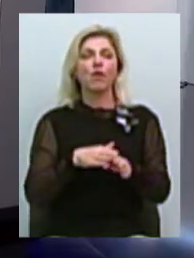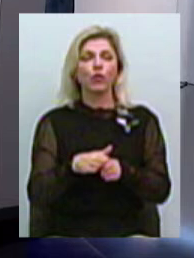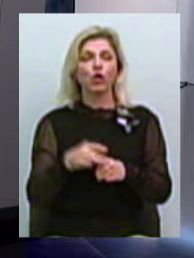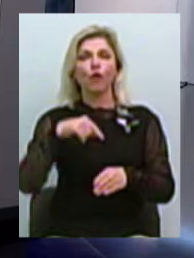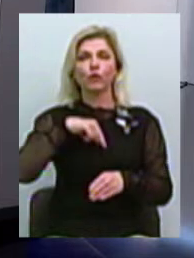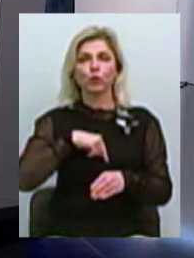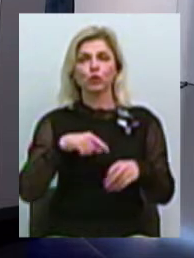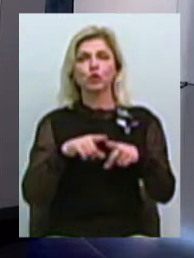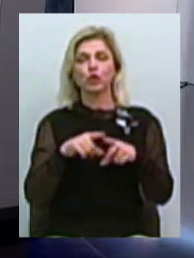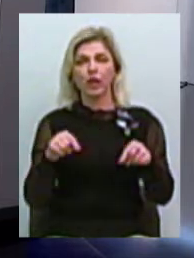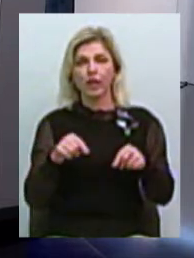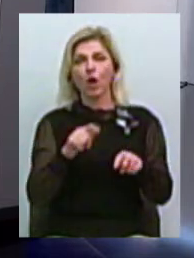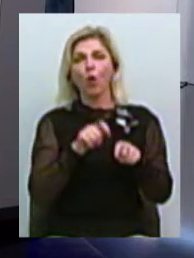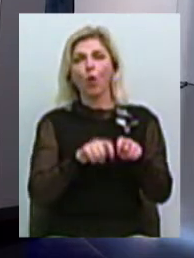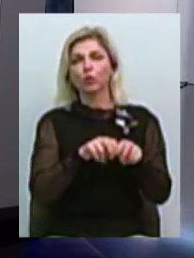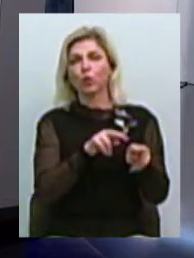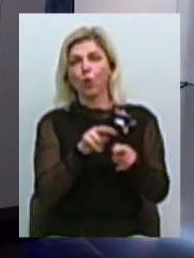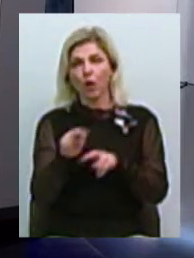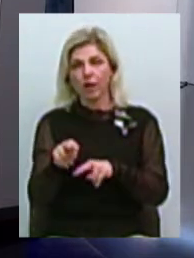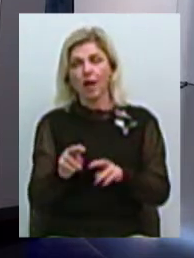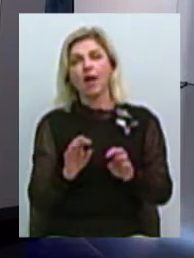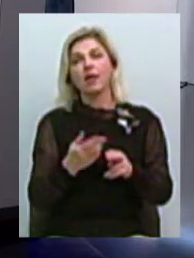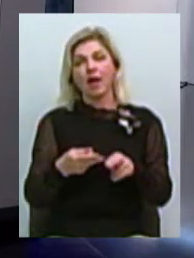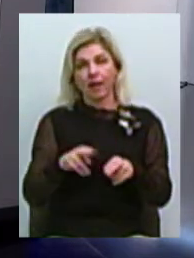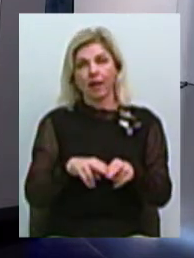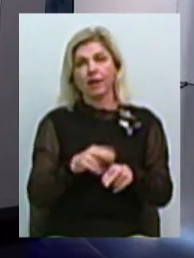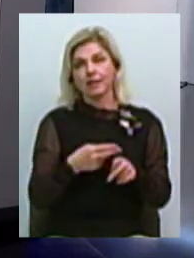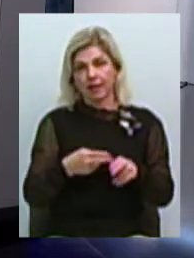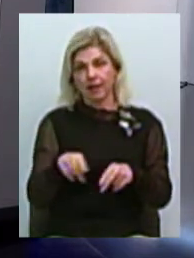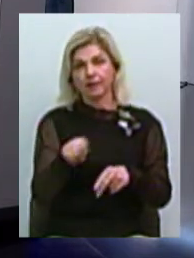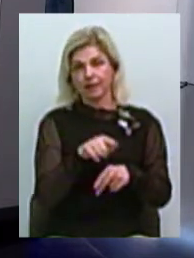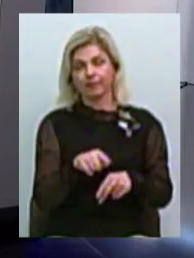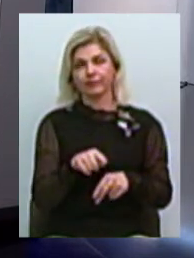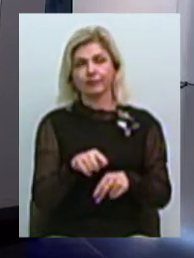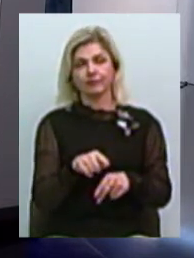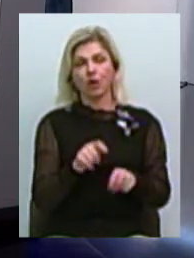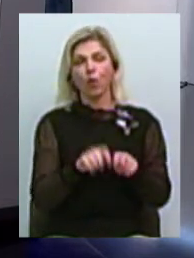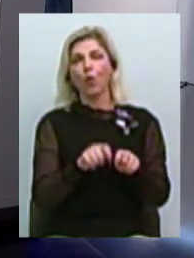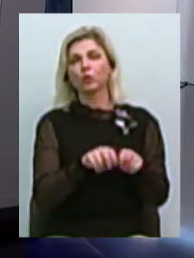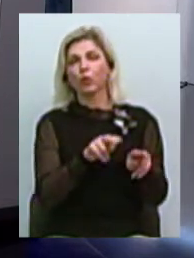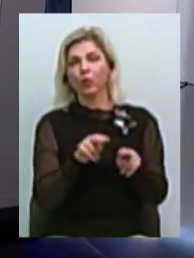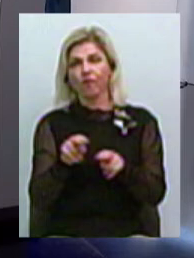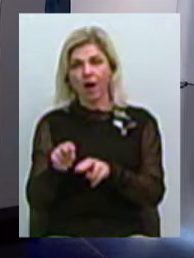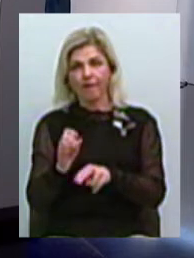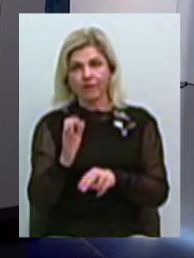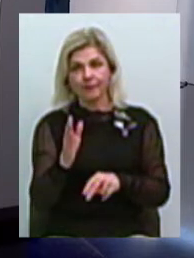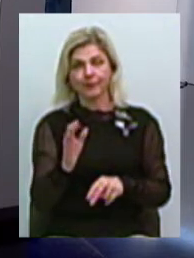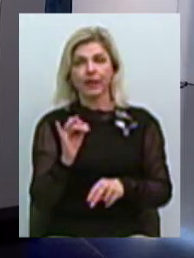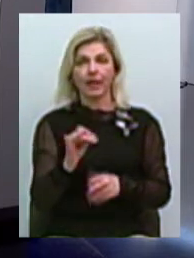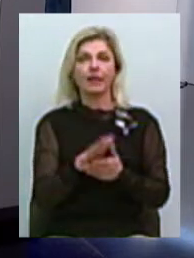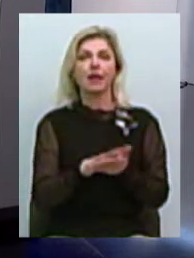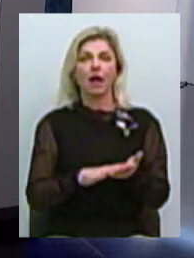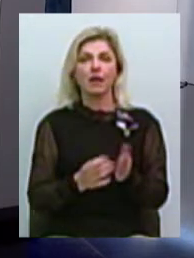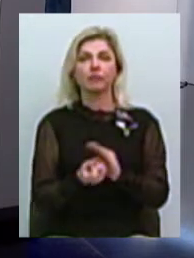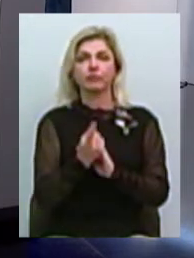внутрішньошкільний контроль, який якраз ці процеси, ну, скажімо, контролював. І далі